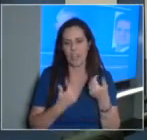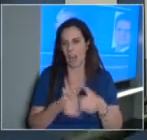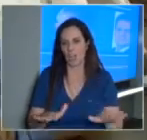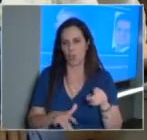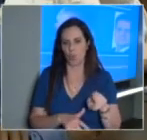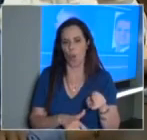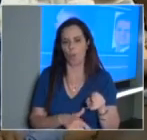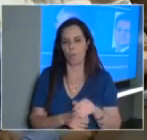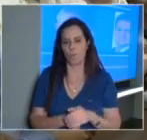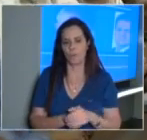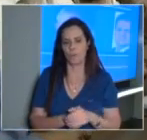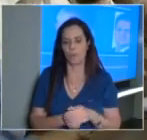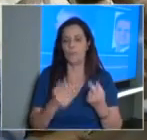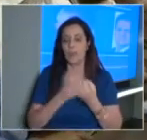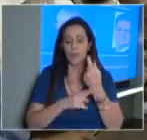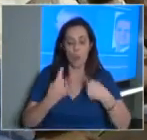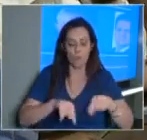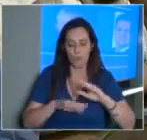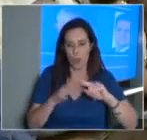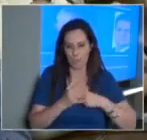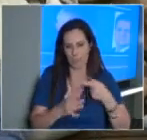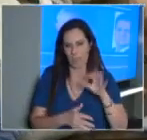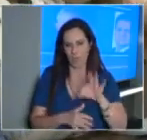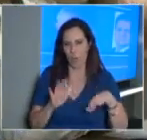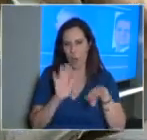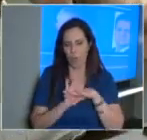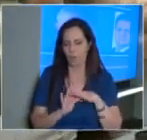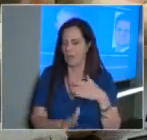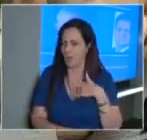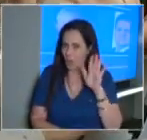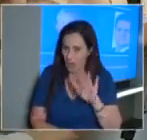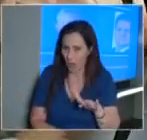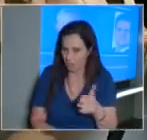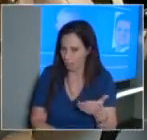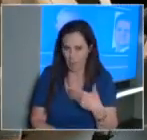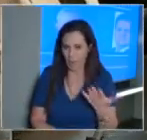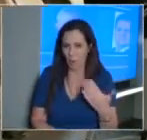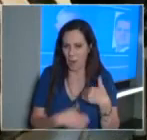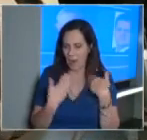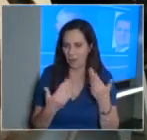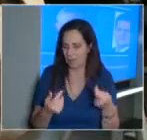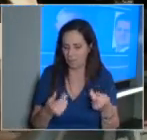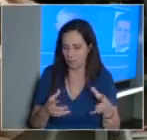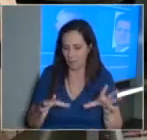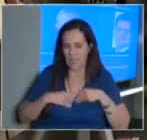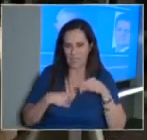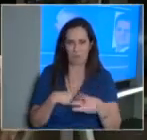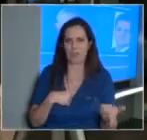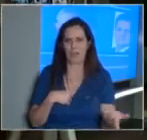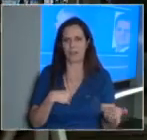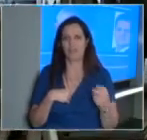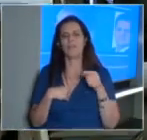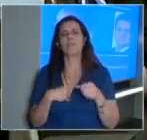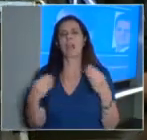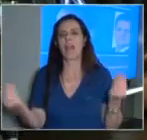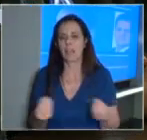אותו ויקימו ועדות שכל מטרתן תהיה לפגוע בו. אנחנו גם עניינית, אין לנו מה לתת לזה יד, ובוודאי